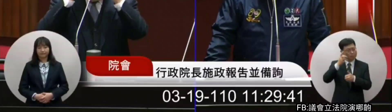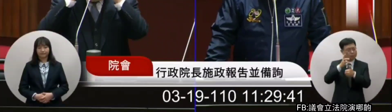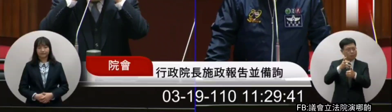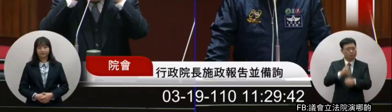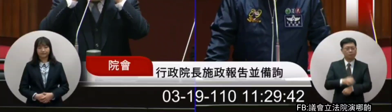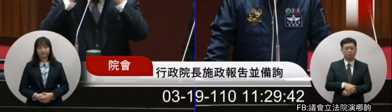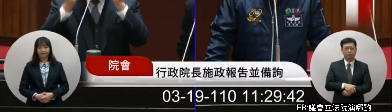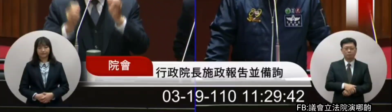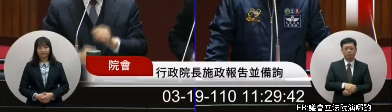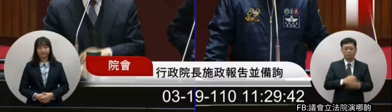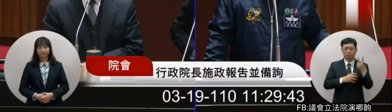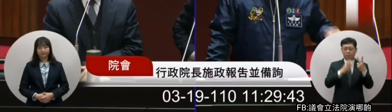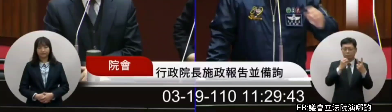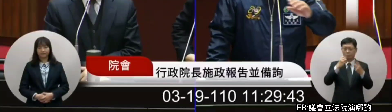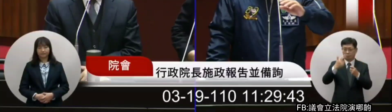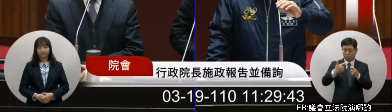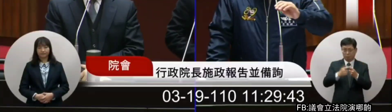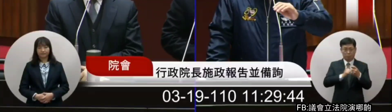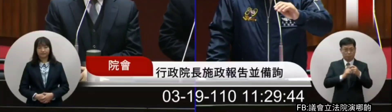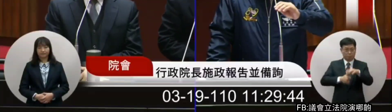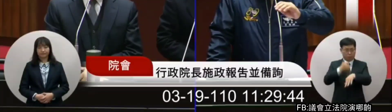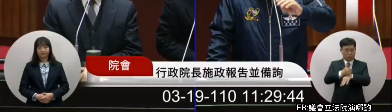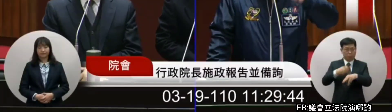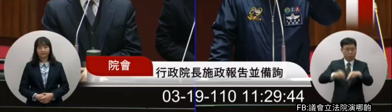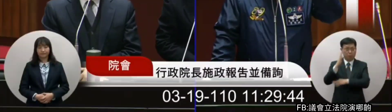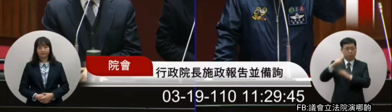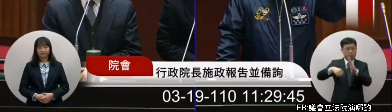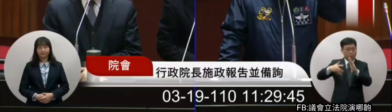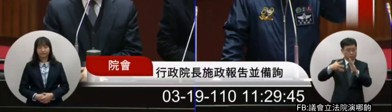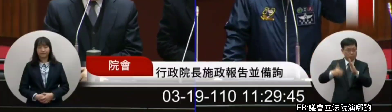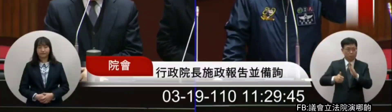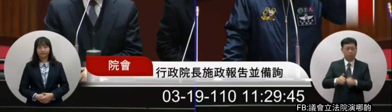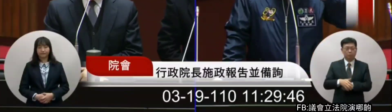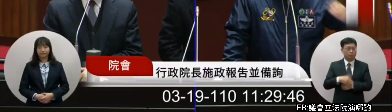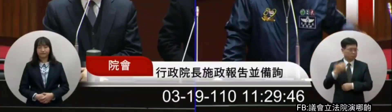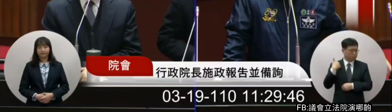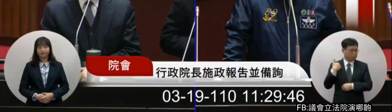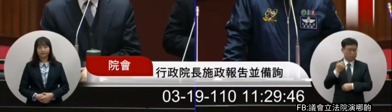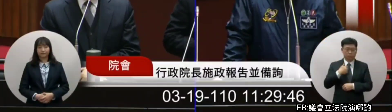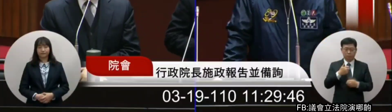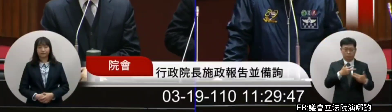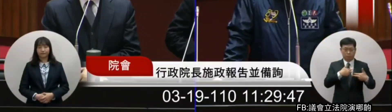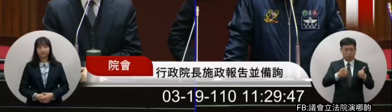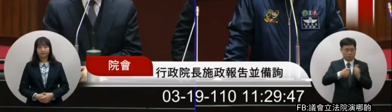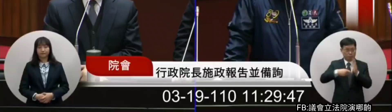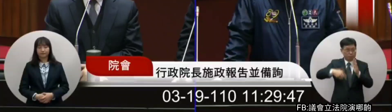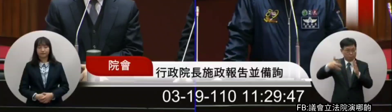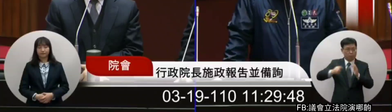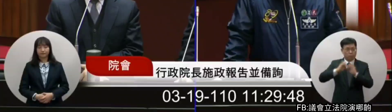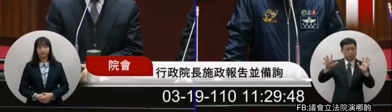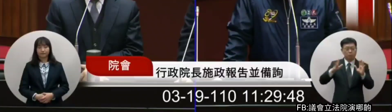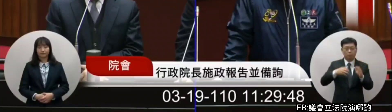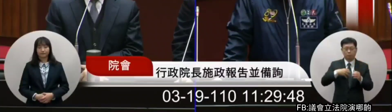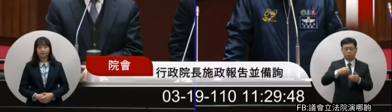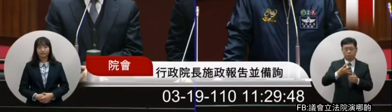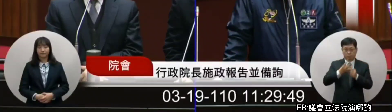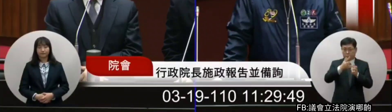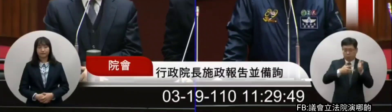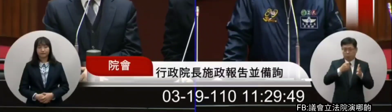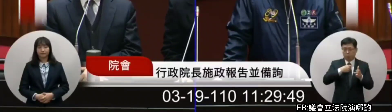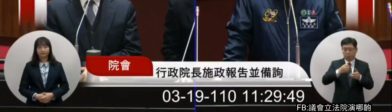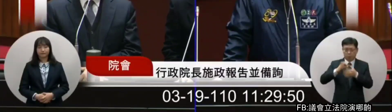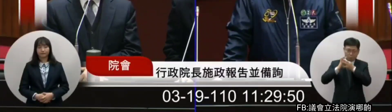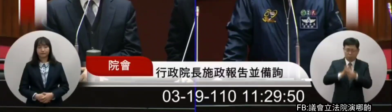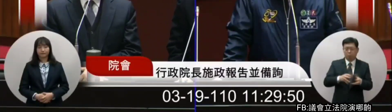啊，2006年您在任行政院长的时候啊，我们蔡英文副院长宣誓说核四一定要盖